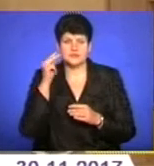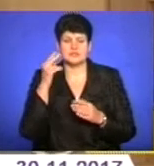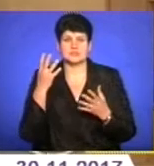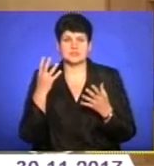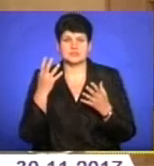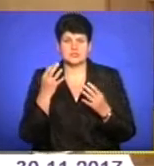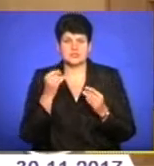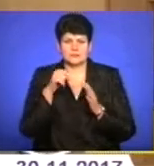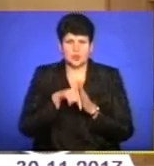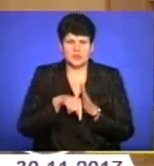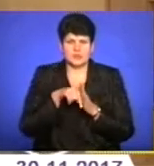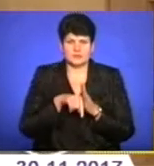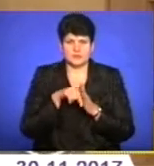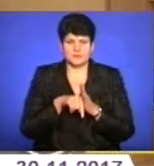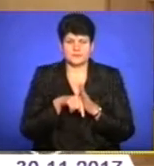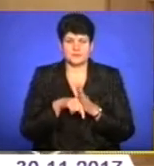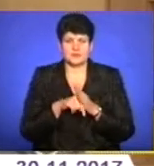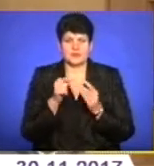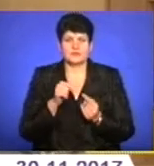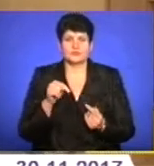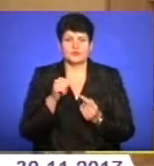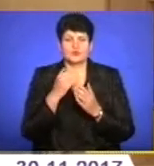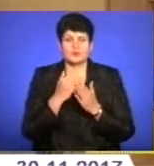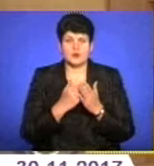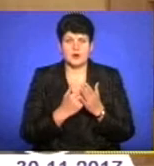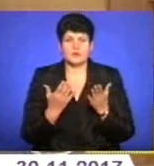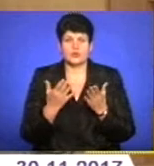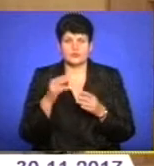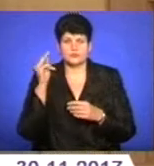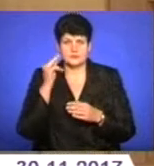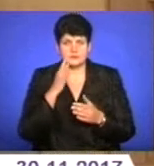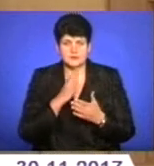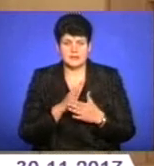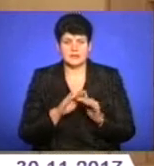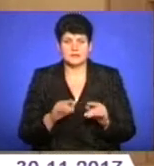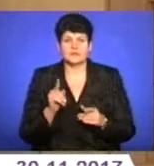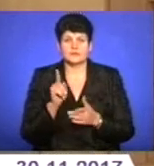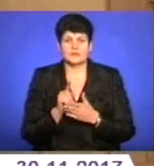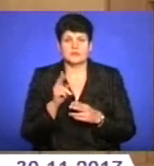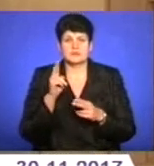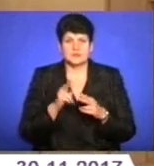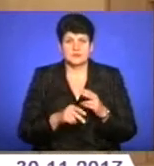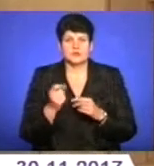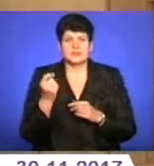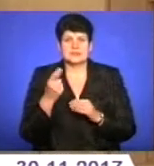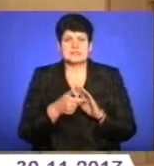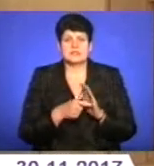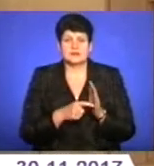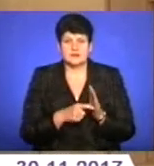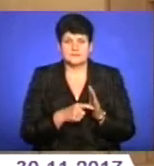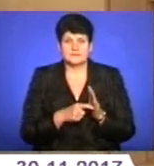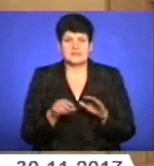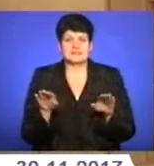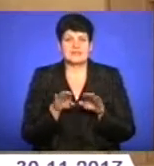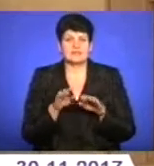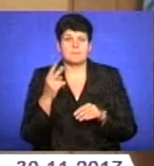школи поглиблено. Відповідно до програми, за якою ми навчаємося, учні повинні закінчувати 11 клас з